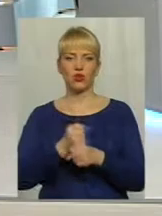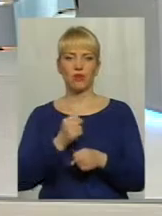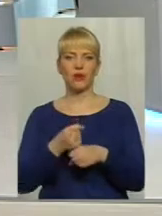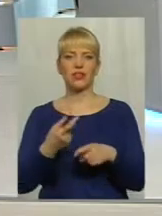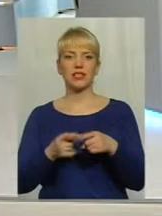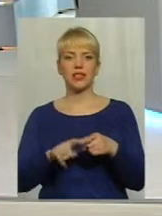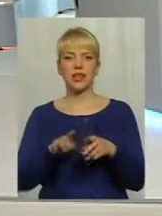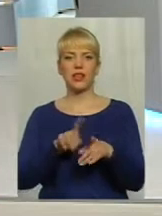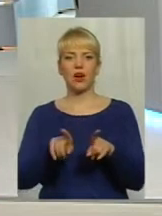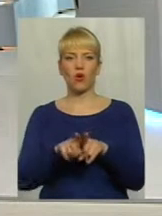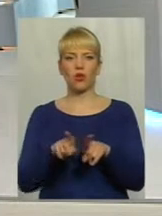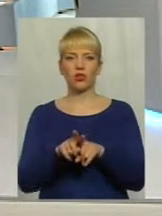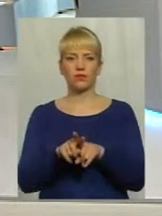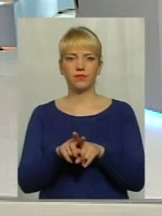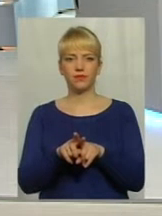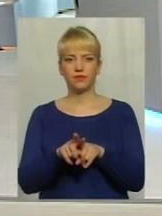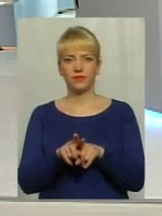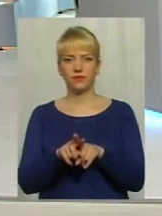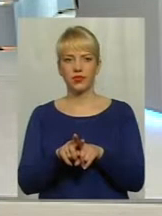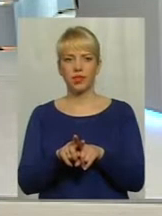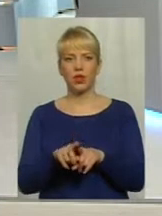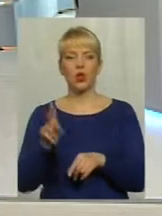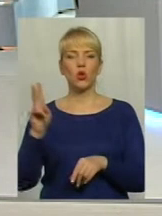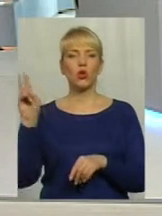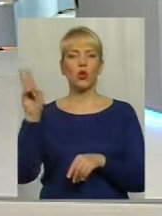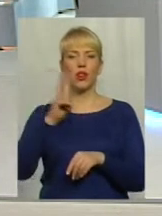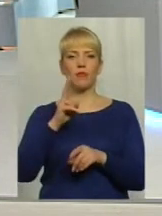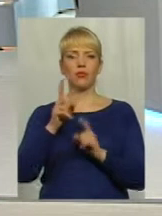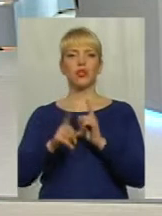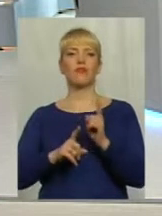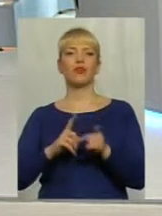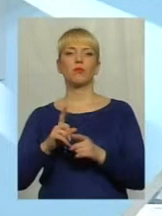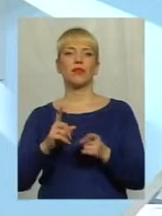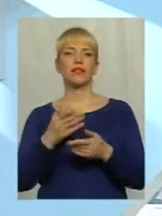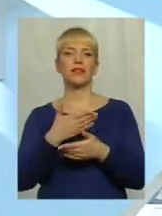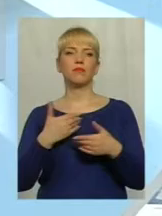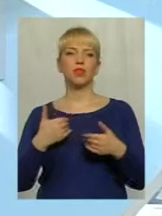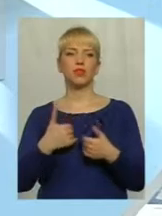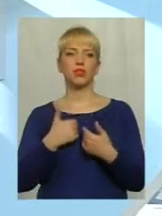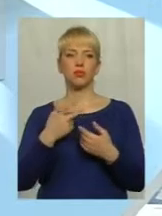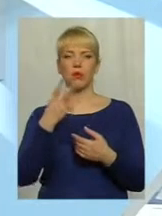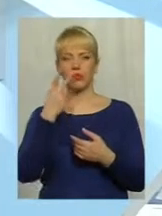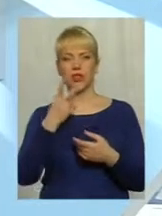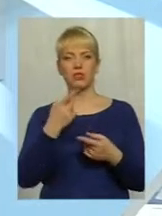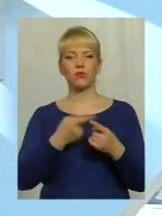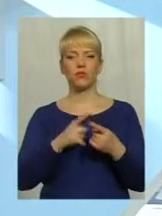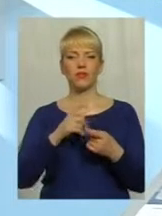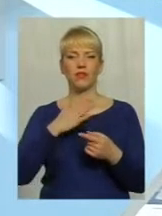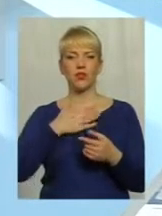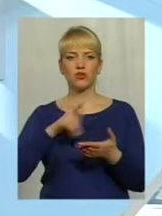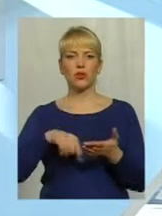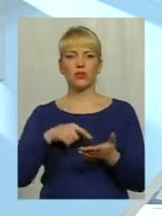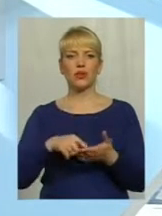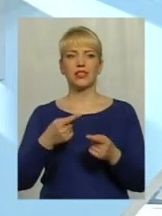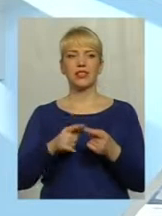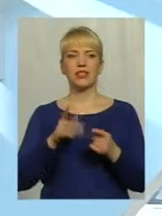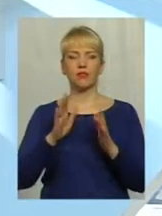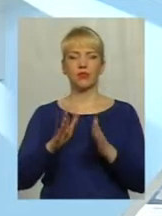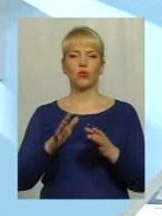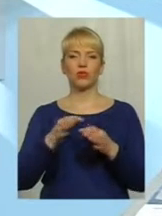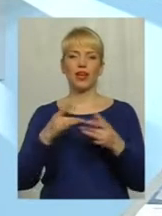також такий тролейбус реформації, наприклад, ми хочемо, я думаю, що ми побачимо його на наших теренах міста. Це будуть різні і